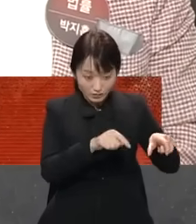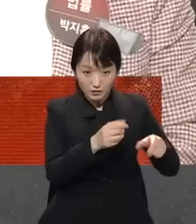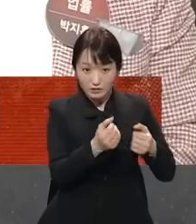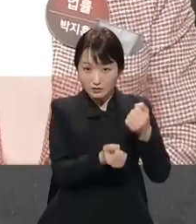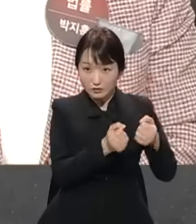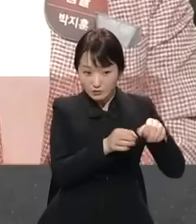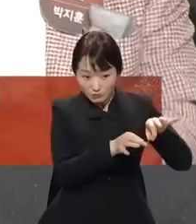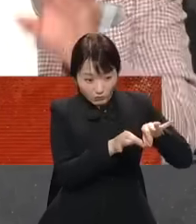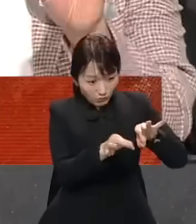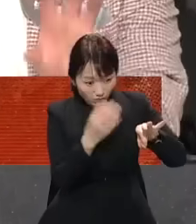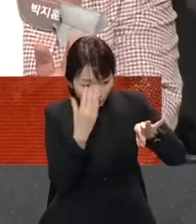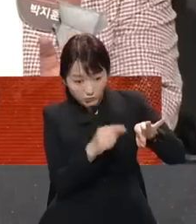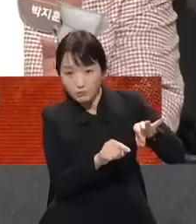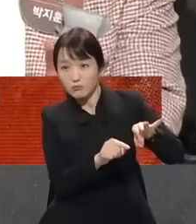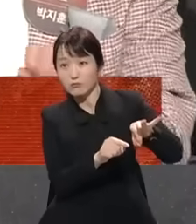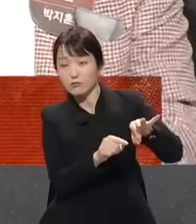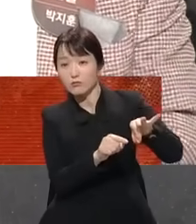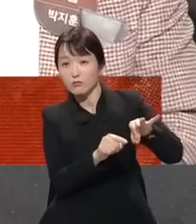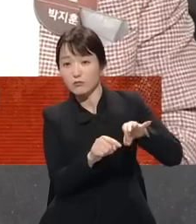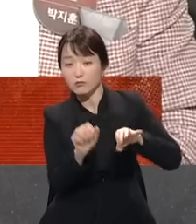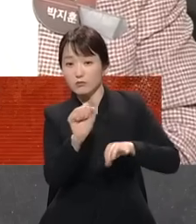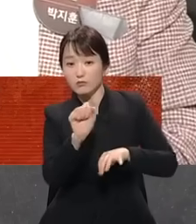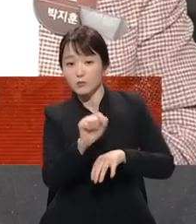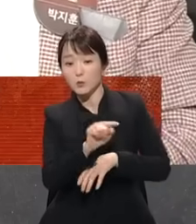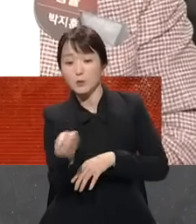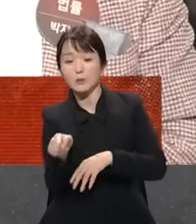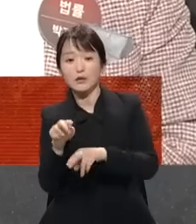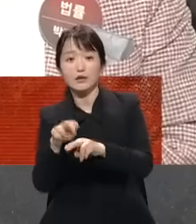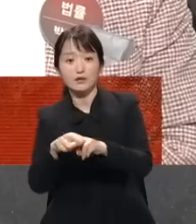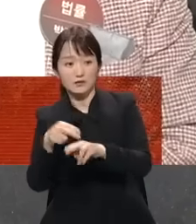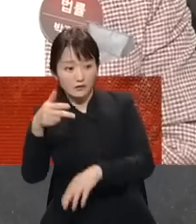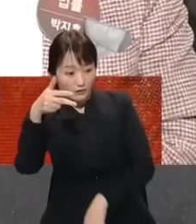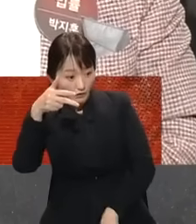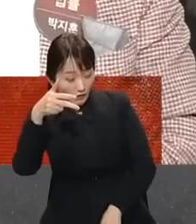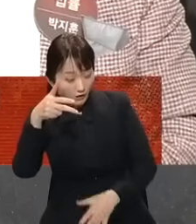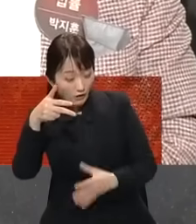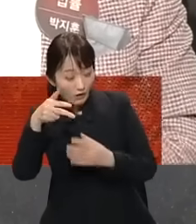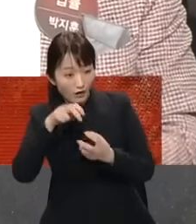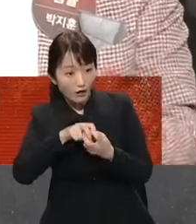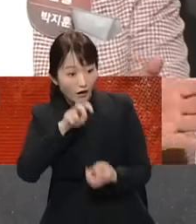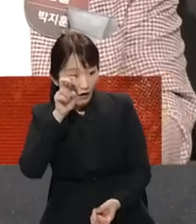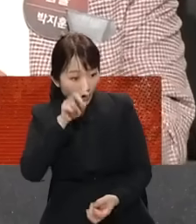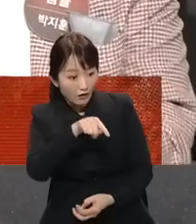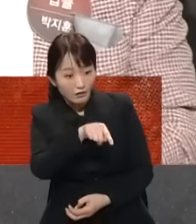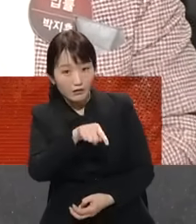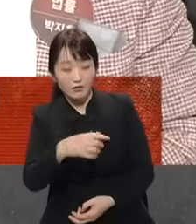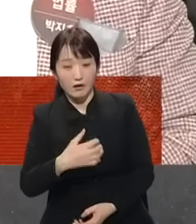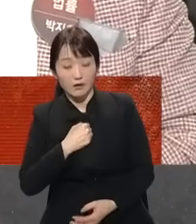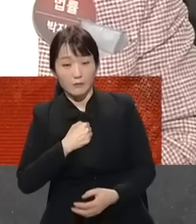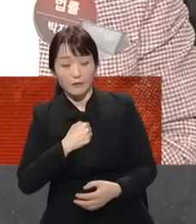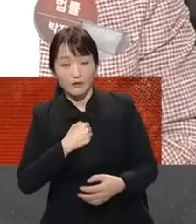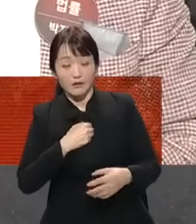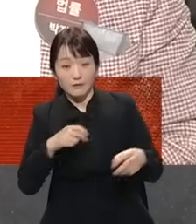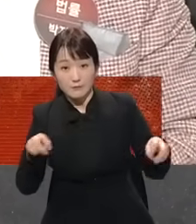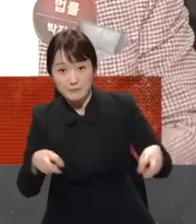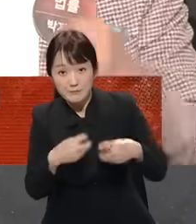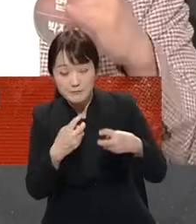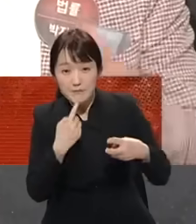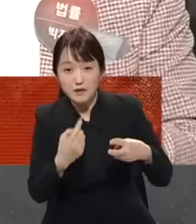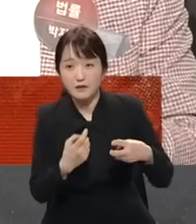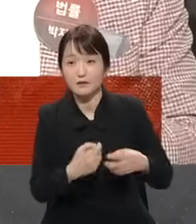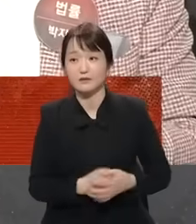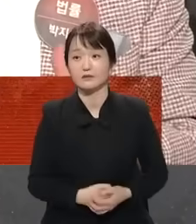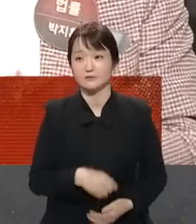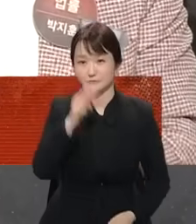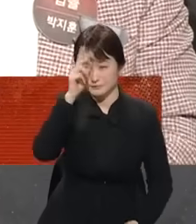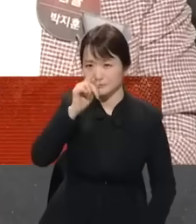모습을 발견하고 조수석에서 저거를 촬영을 한 겁니다. 너무 놀라가지고 너무 놀랄 만도 하죠. 까딱하면 사고가 날 수밖에 없는 상황이거든요.